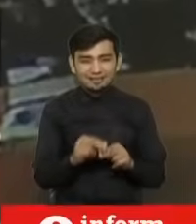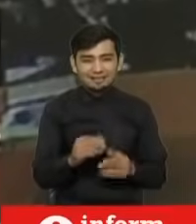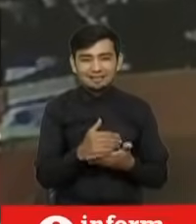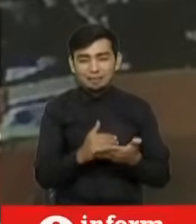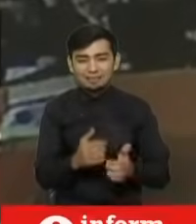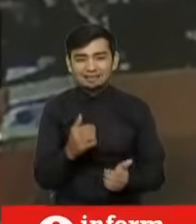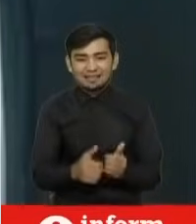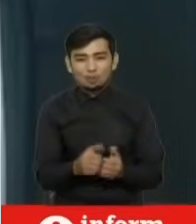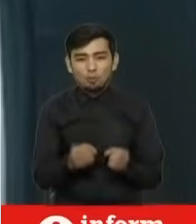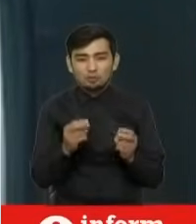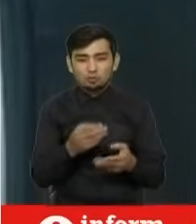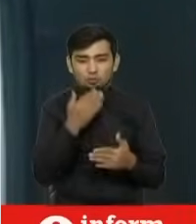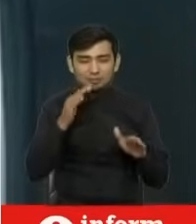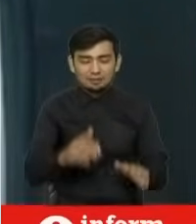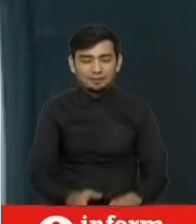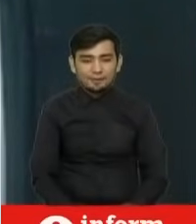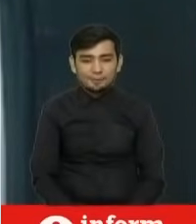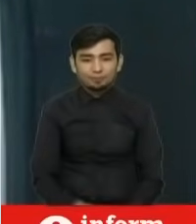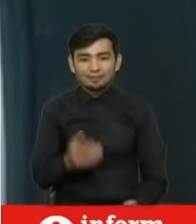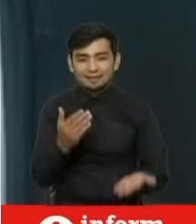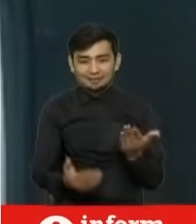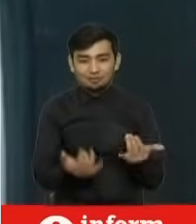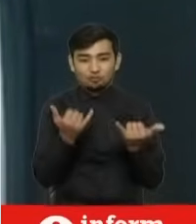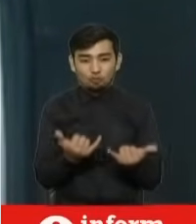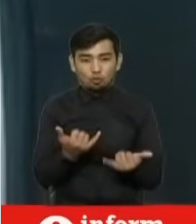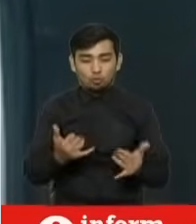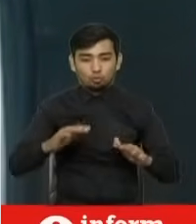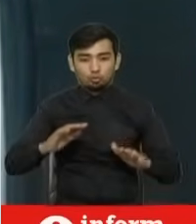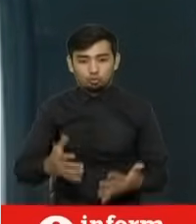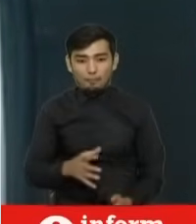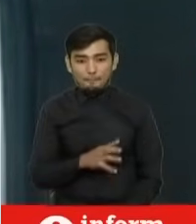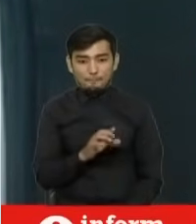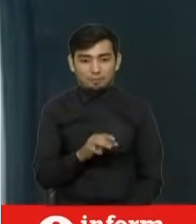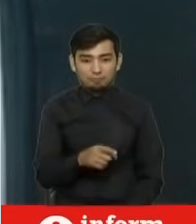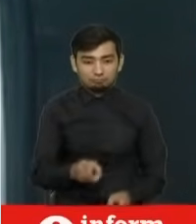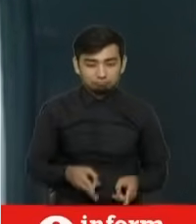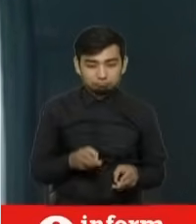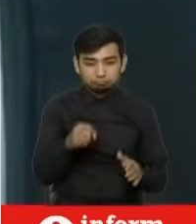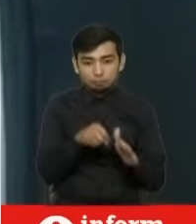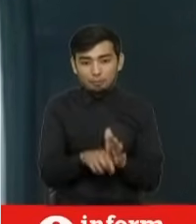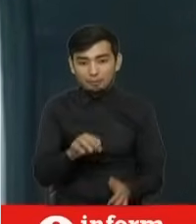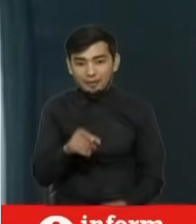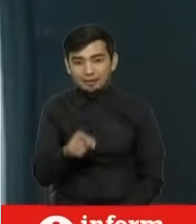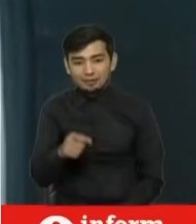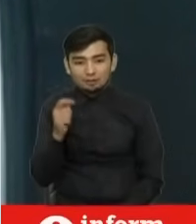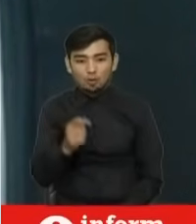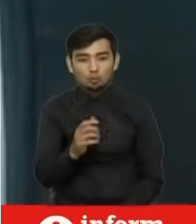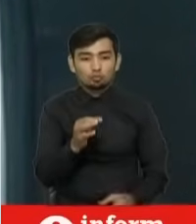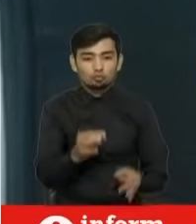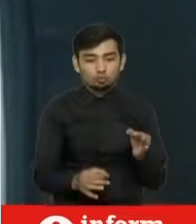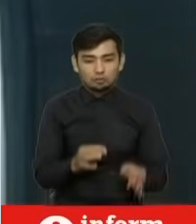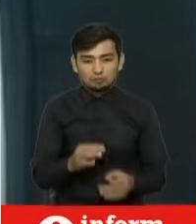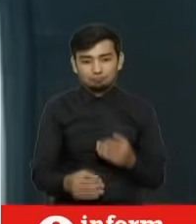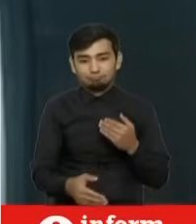средней безопасности если бы их сегодня вот сегодня бы случилось Это преступление сегодня бы по ним выносил суд